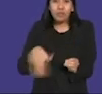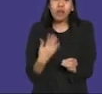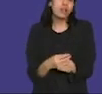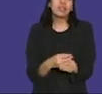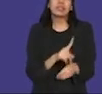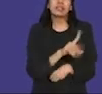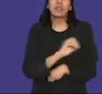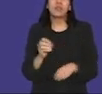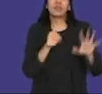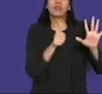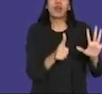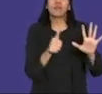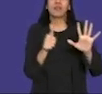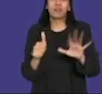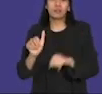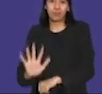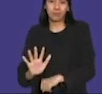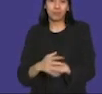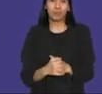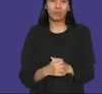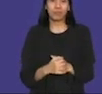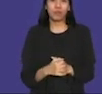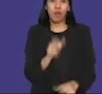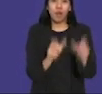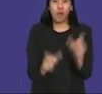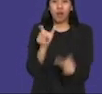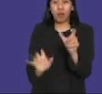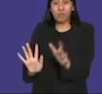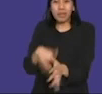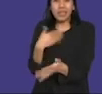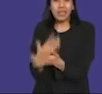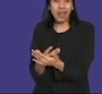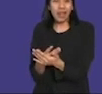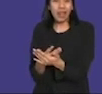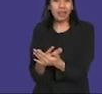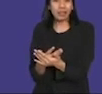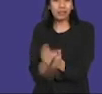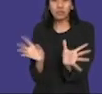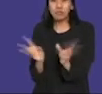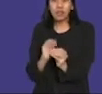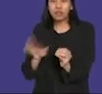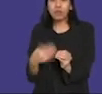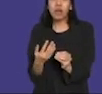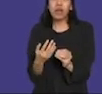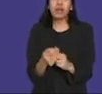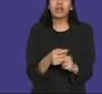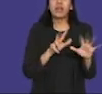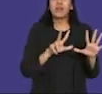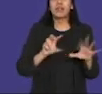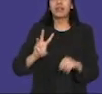1665 Hai meninggal bertambah 31 orang sehingga menjadi 831